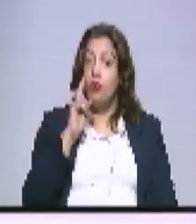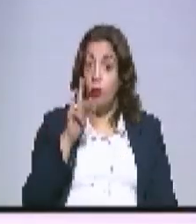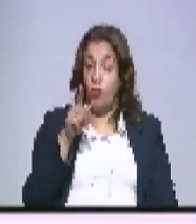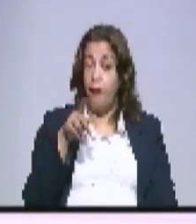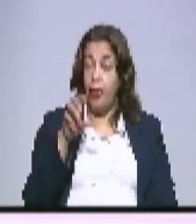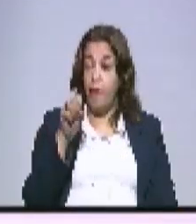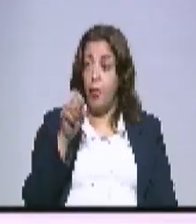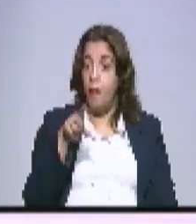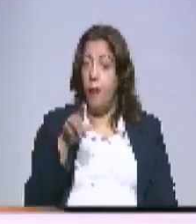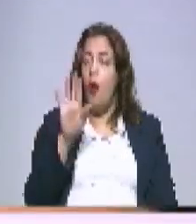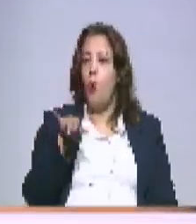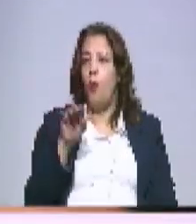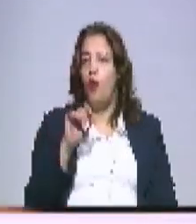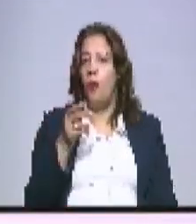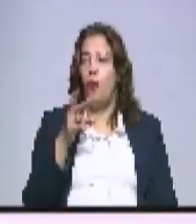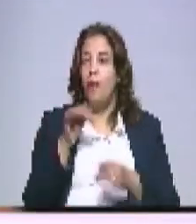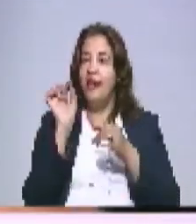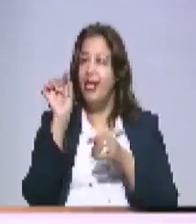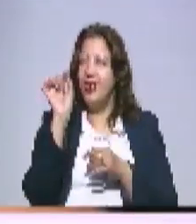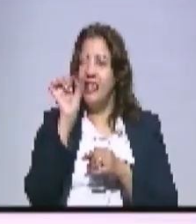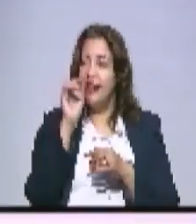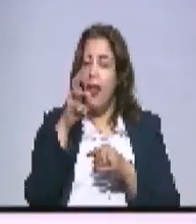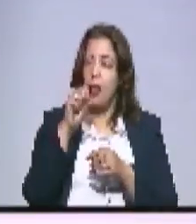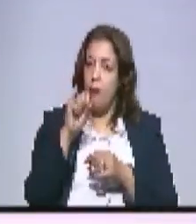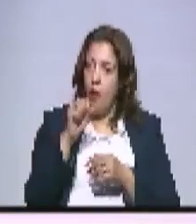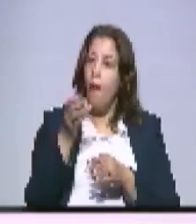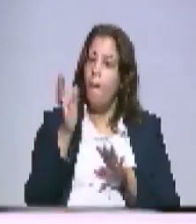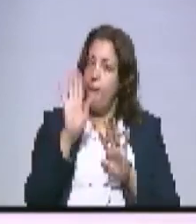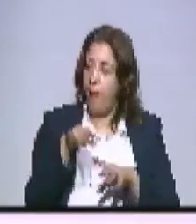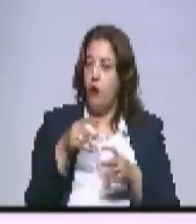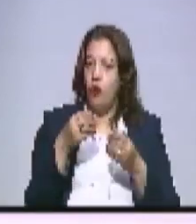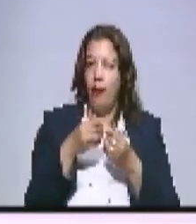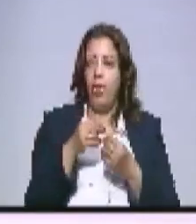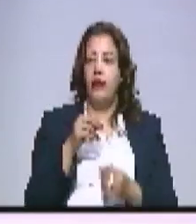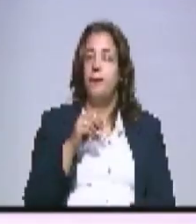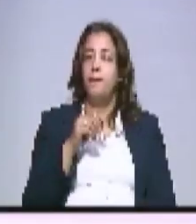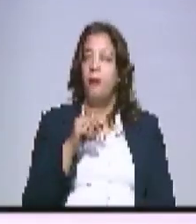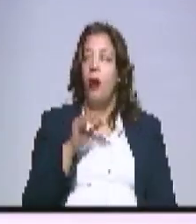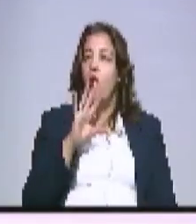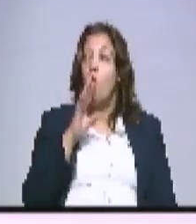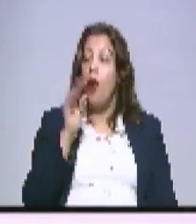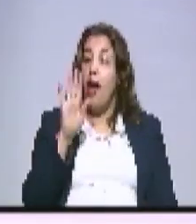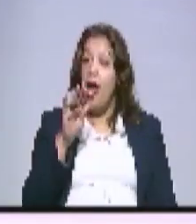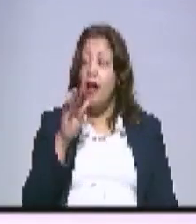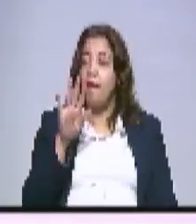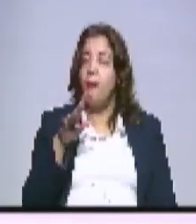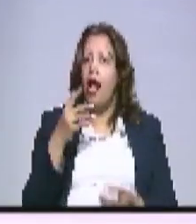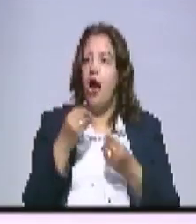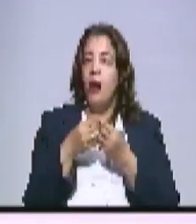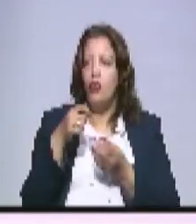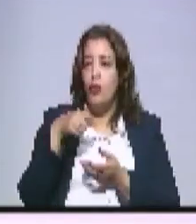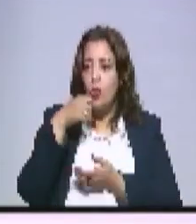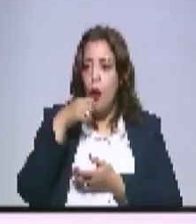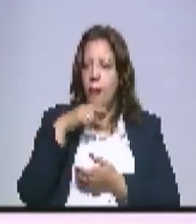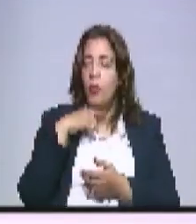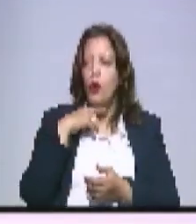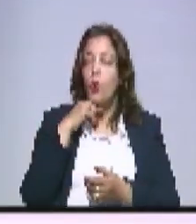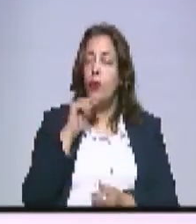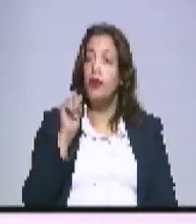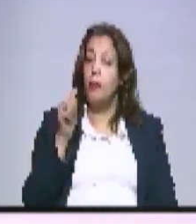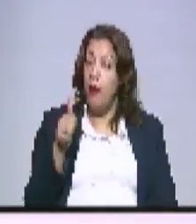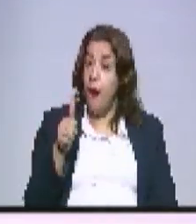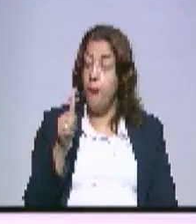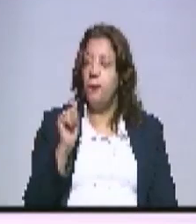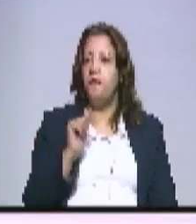ماشي، وناخد معلقه مكعبات طماطم. يبقى احنا كده حطينا كل حاجه ممكن تتحط في مرقه